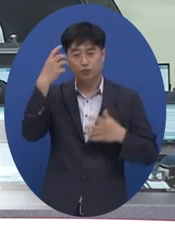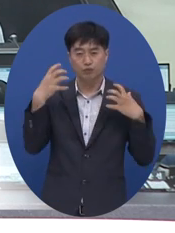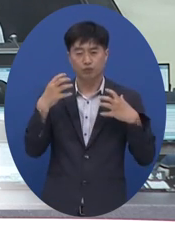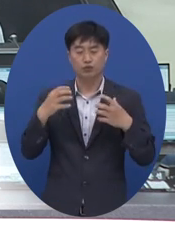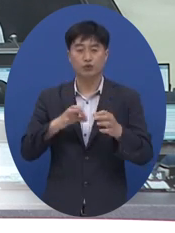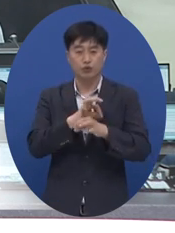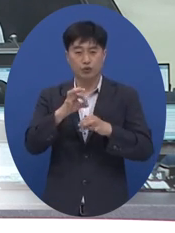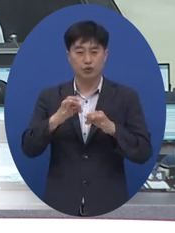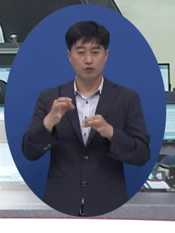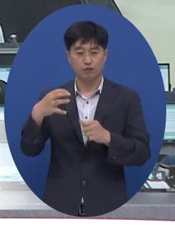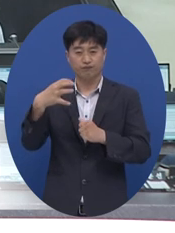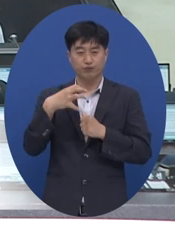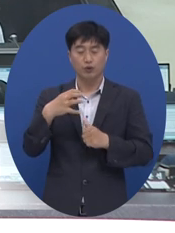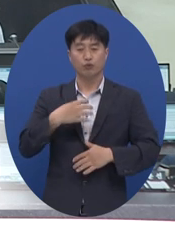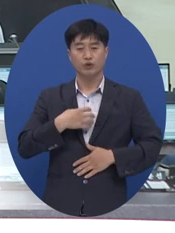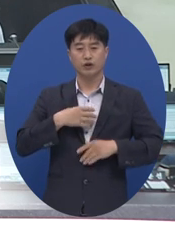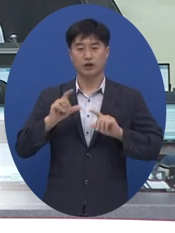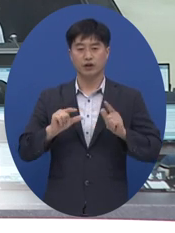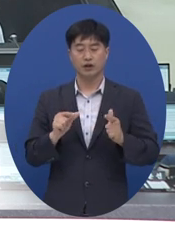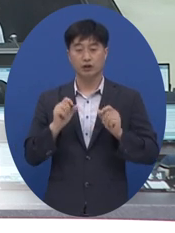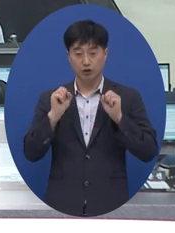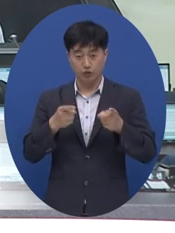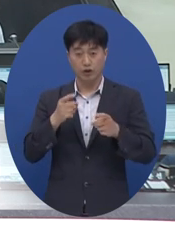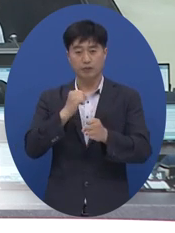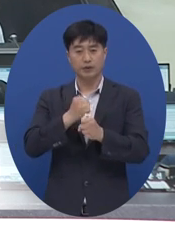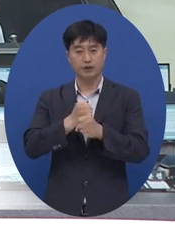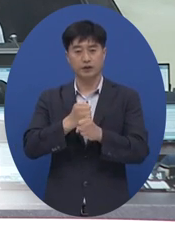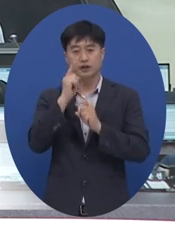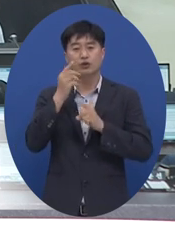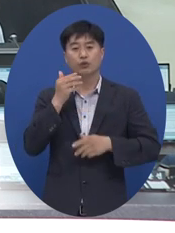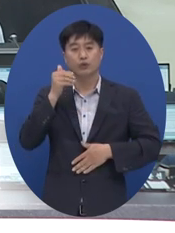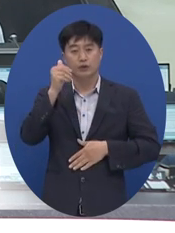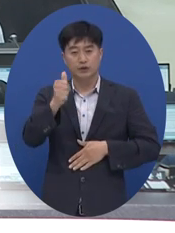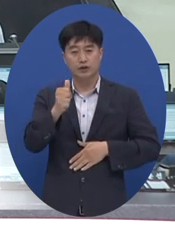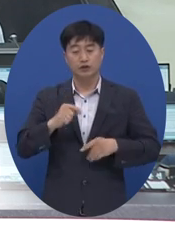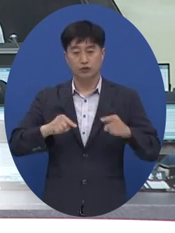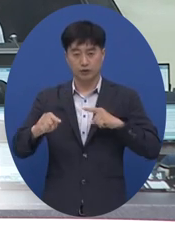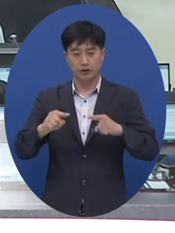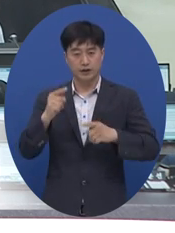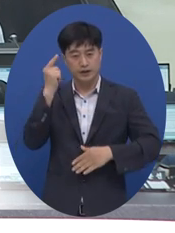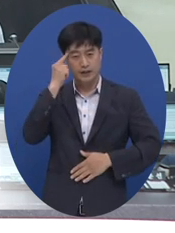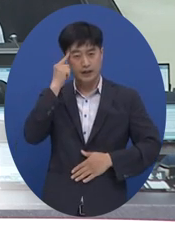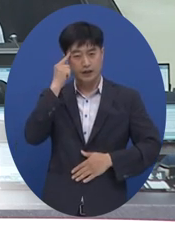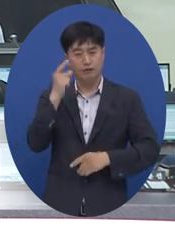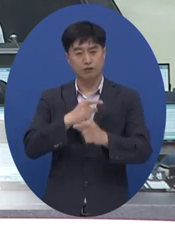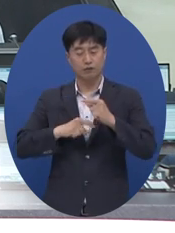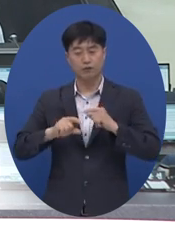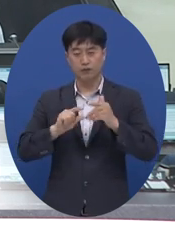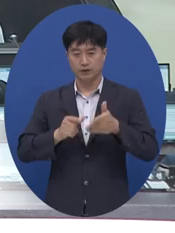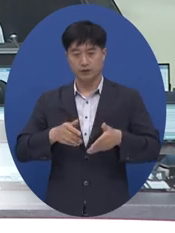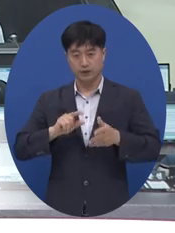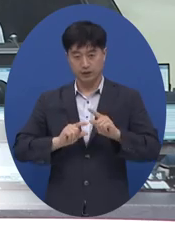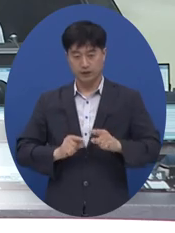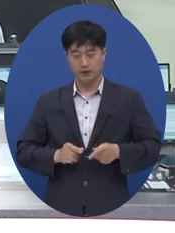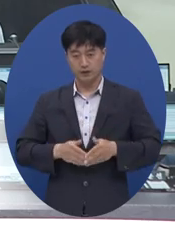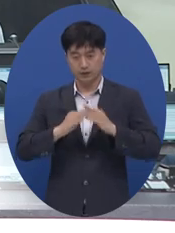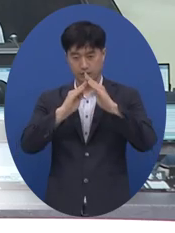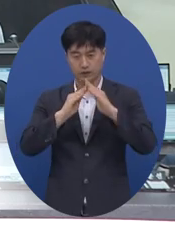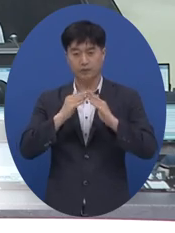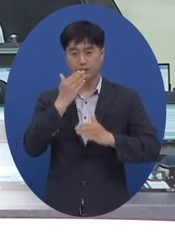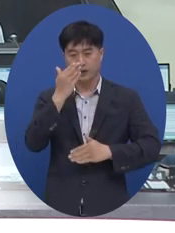정부의 경제 침공을 위기가 아닌 기회로 만들어야 한다는 이재명 경기도지사의 정책 의지가 한층 구체화될 것으로